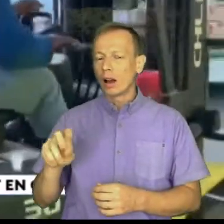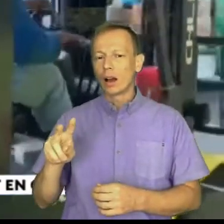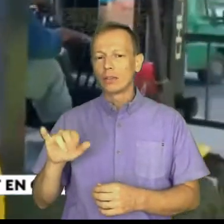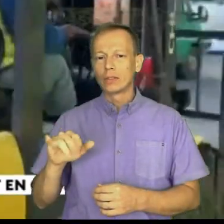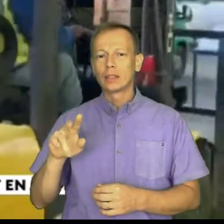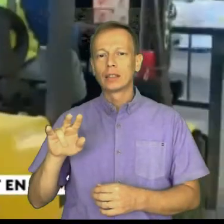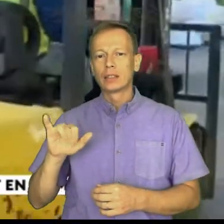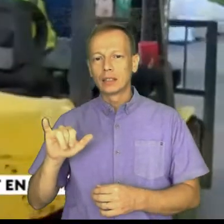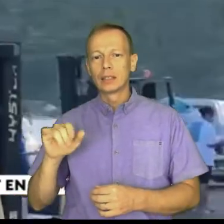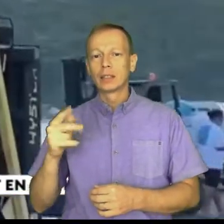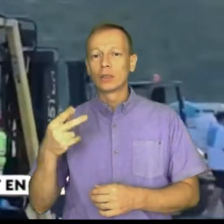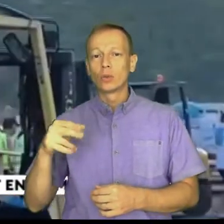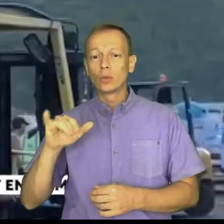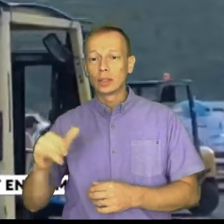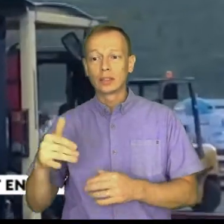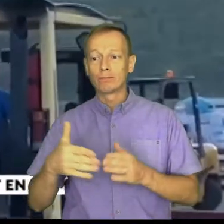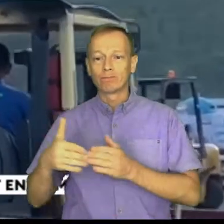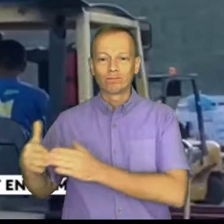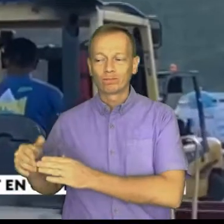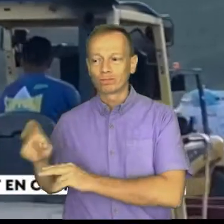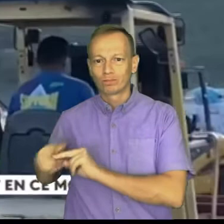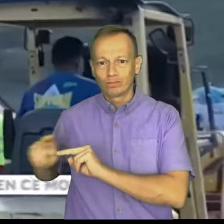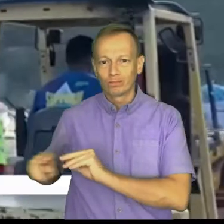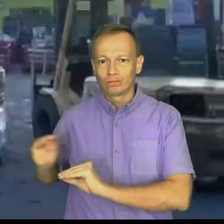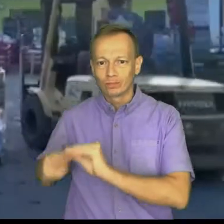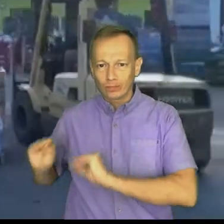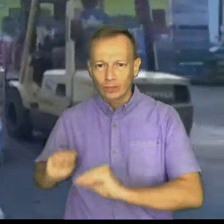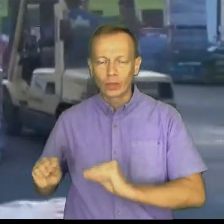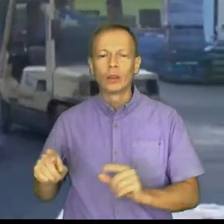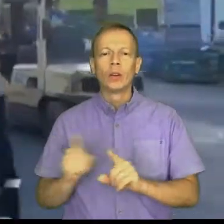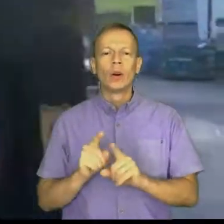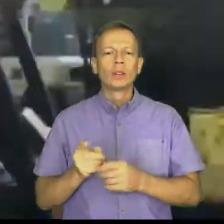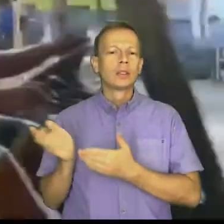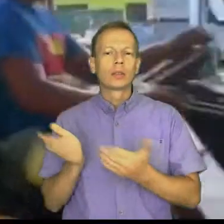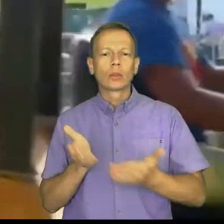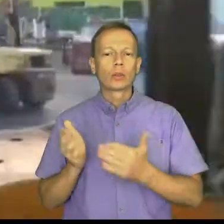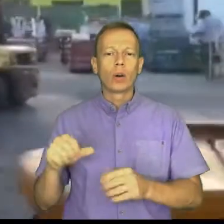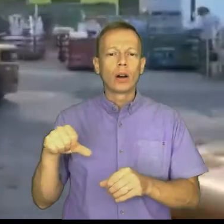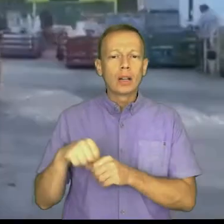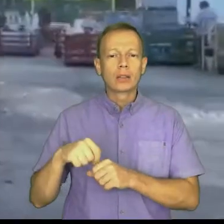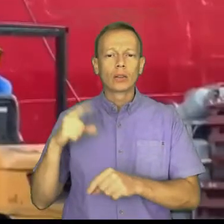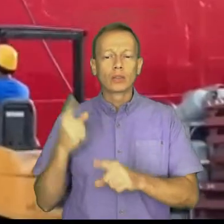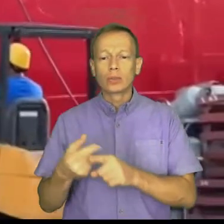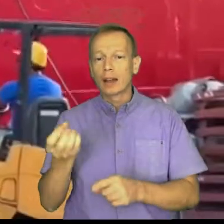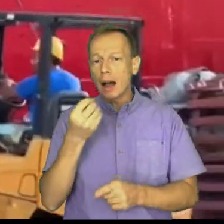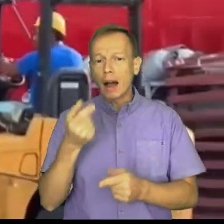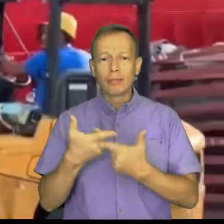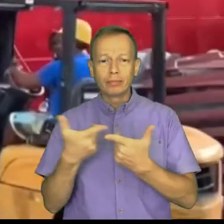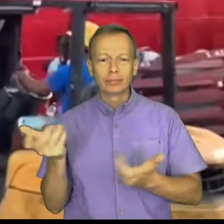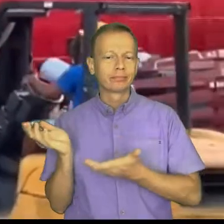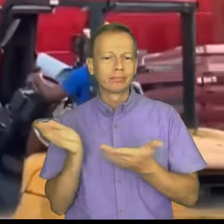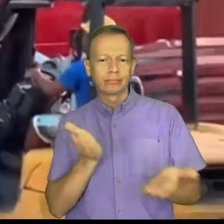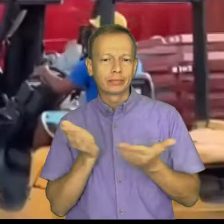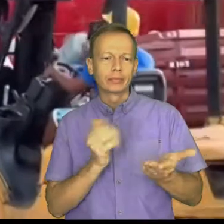Kinui. Et malgré la fermeture des hôtels, le transport des marchandises et des hydrocarbures sont affrétés chaque semaine dans nos